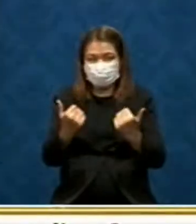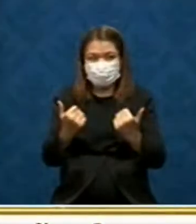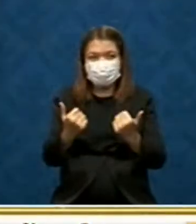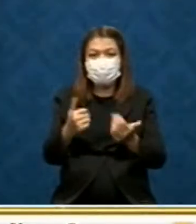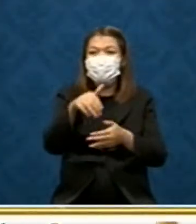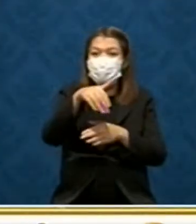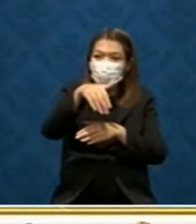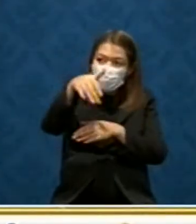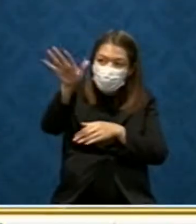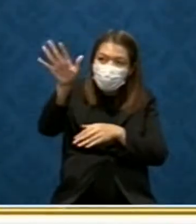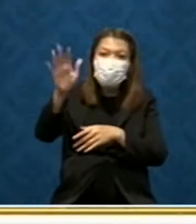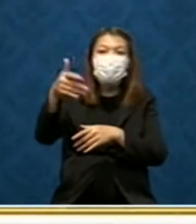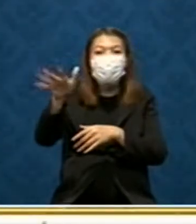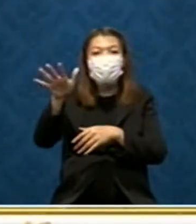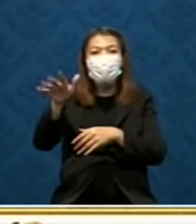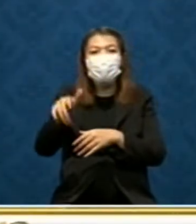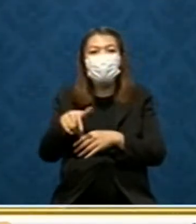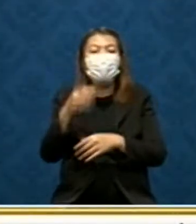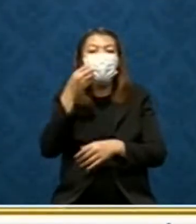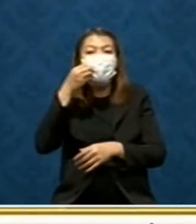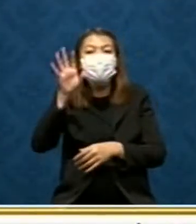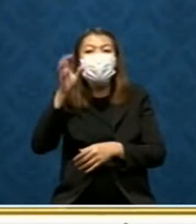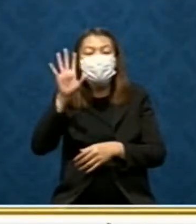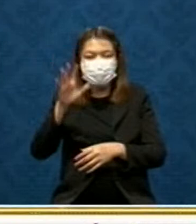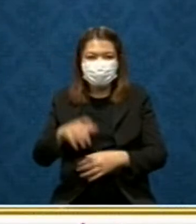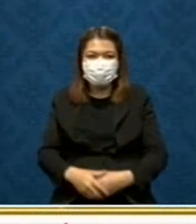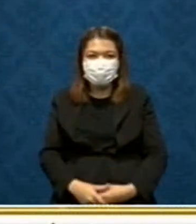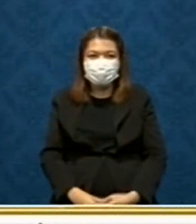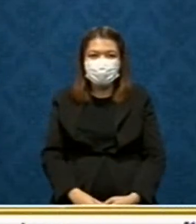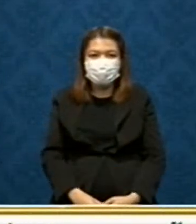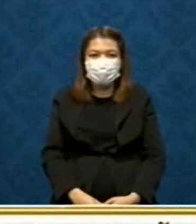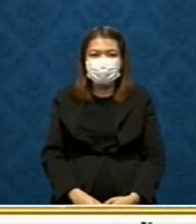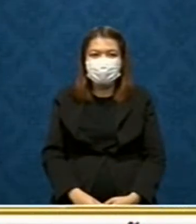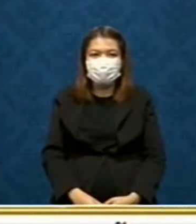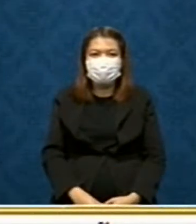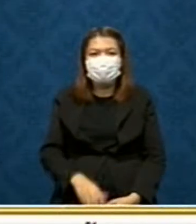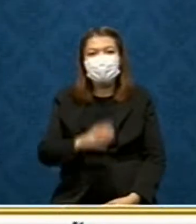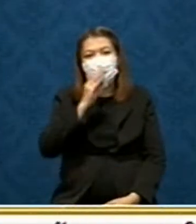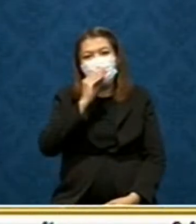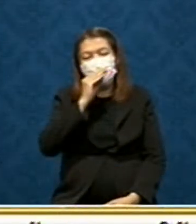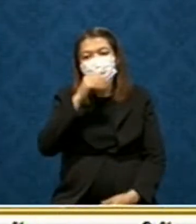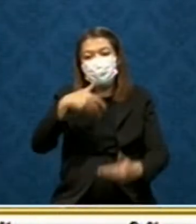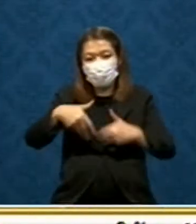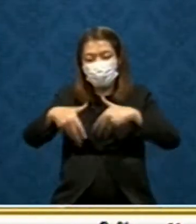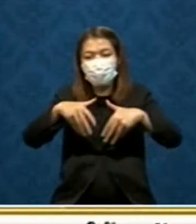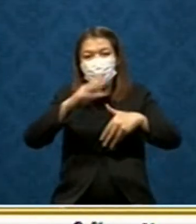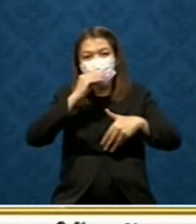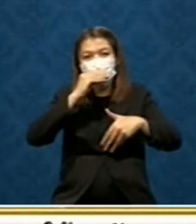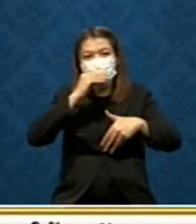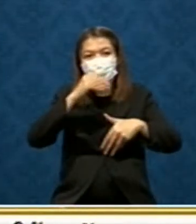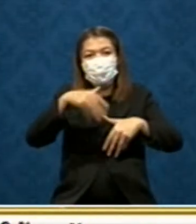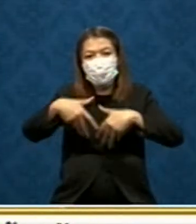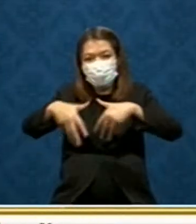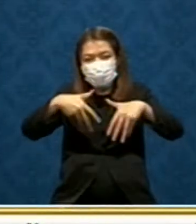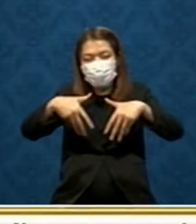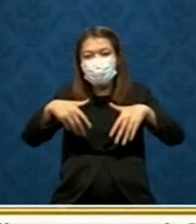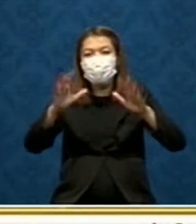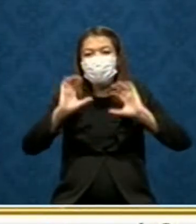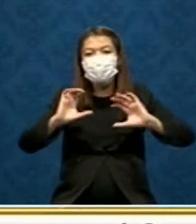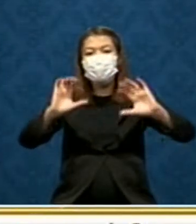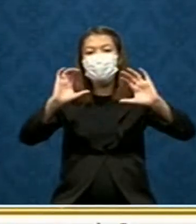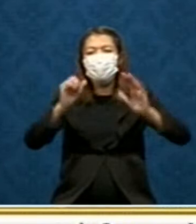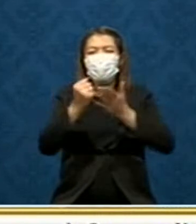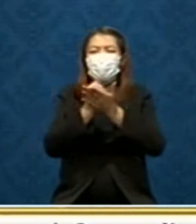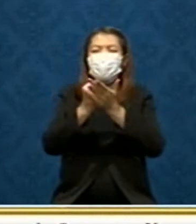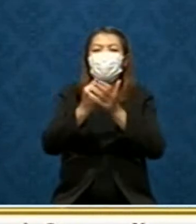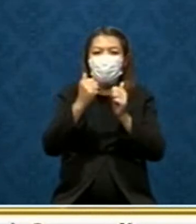ออกไปแล้วก็ตามท่านกบไปบ้าน คืนพูดที่ พี่น้ครับ วันนี้รกษาบาลปรบยาเส